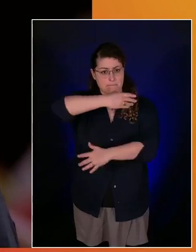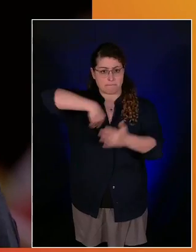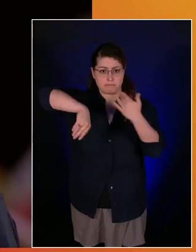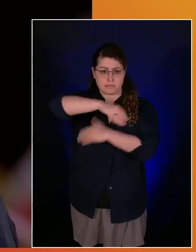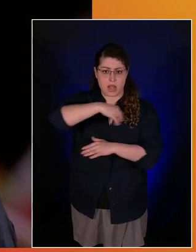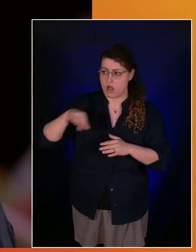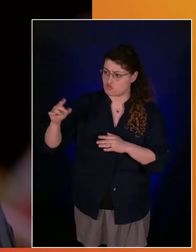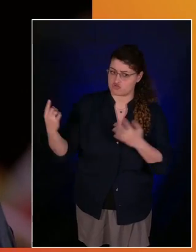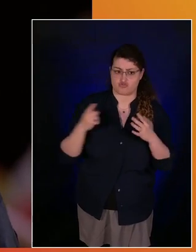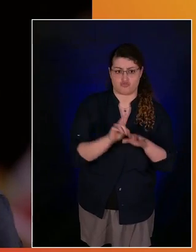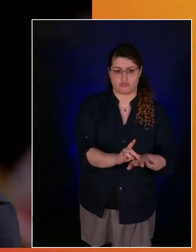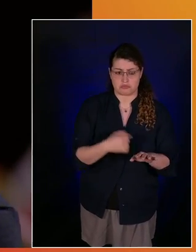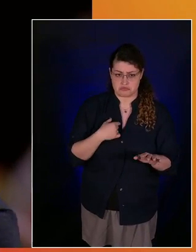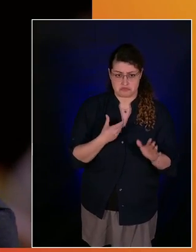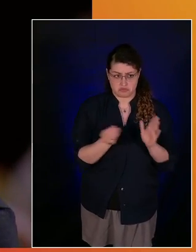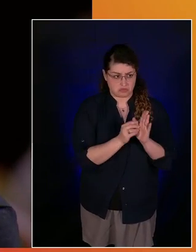des